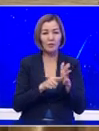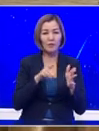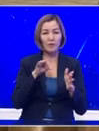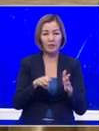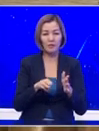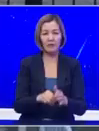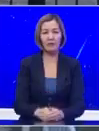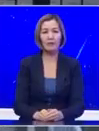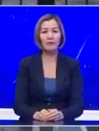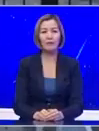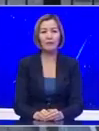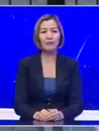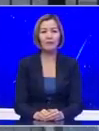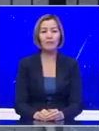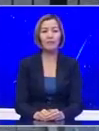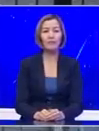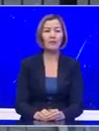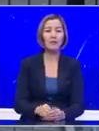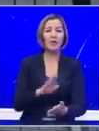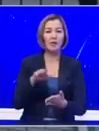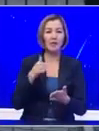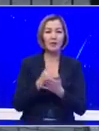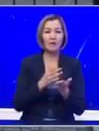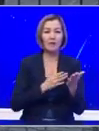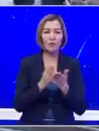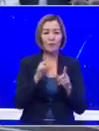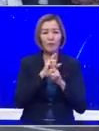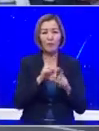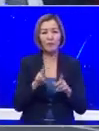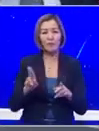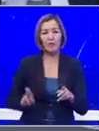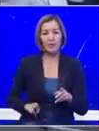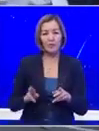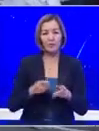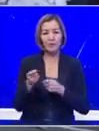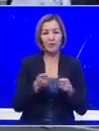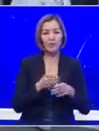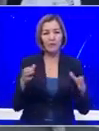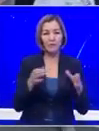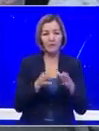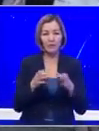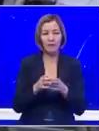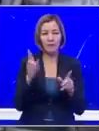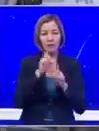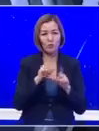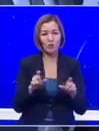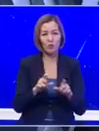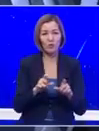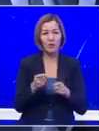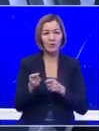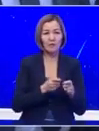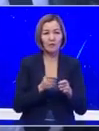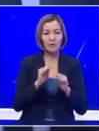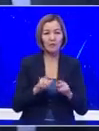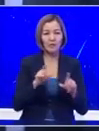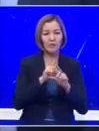7 лет. Далее глава профильного ведомства встретился с директорами и преподавательским составом школ, а также заведующими